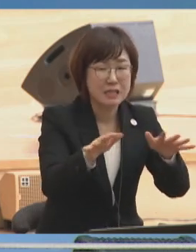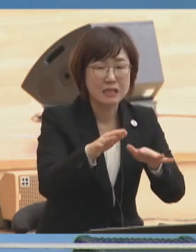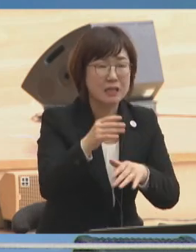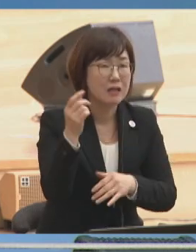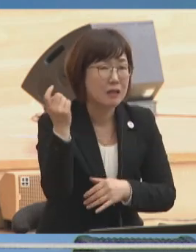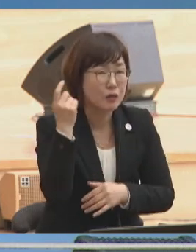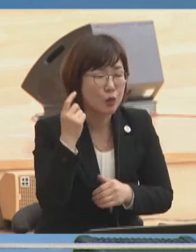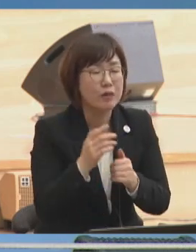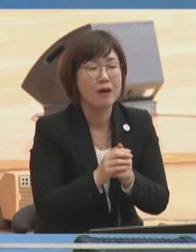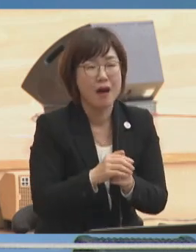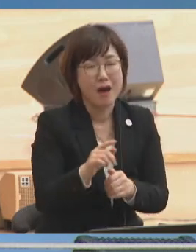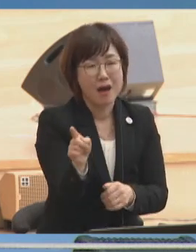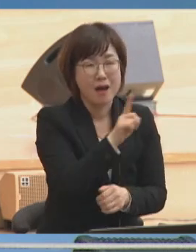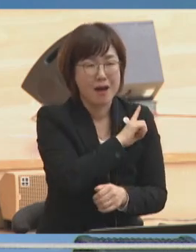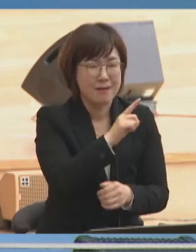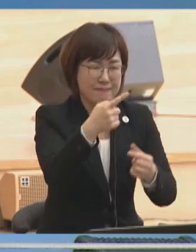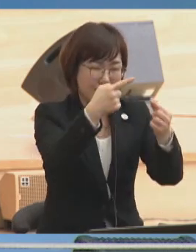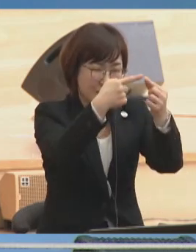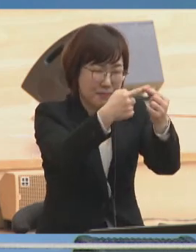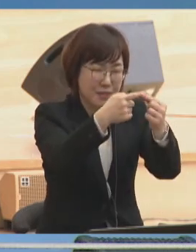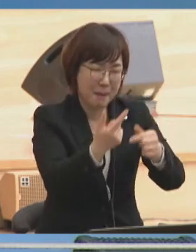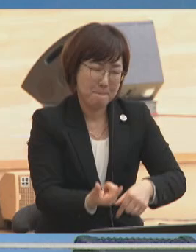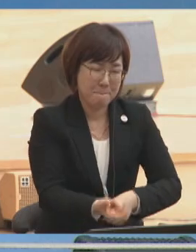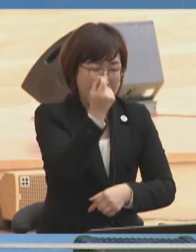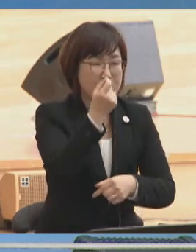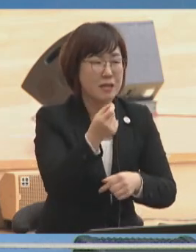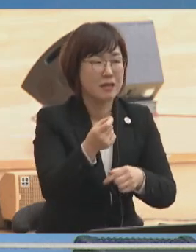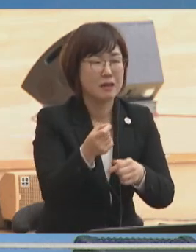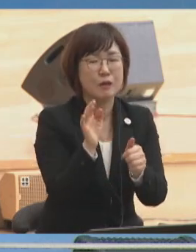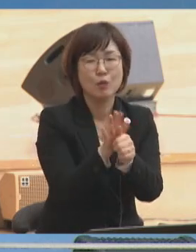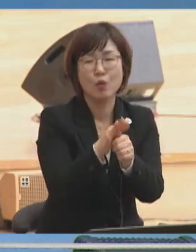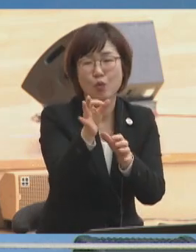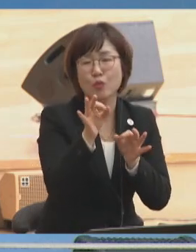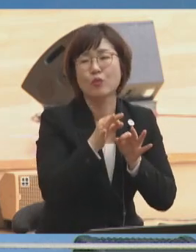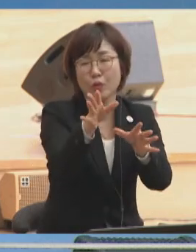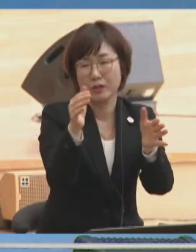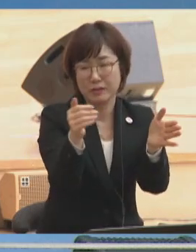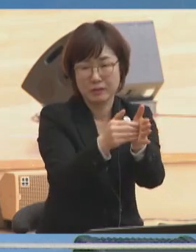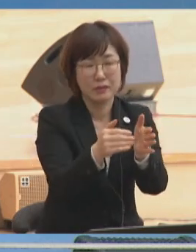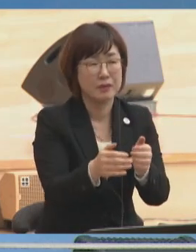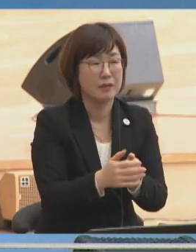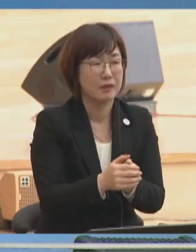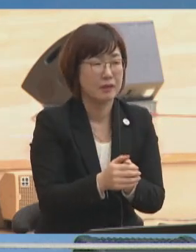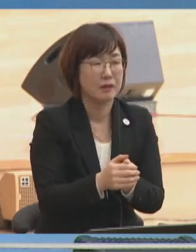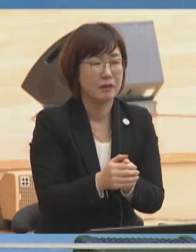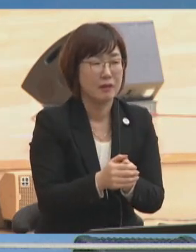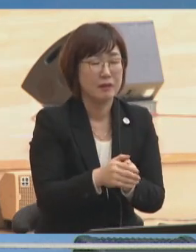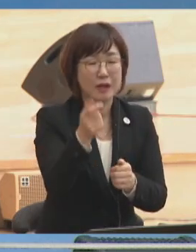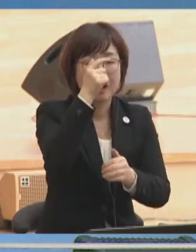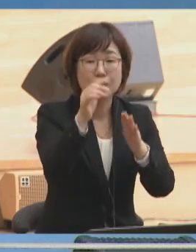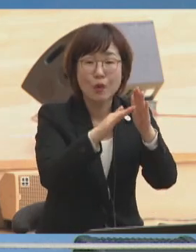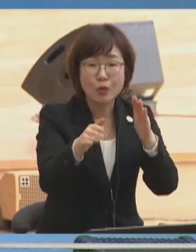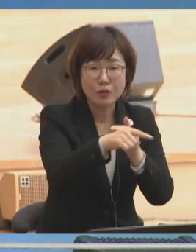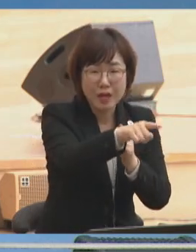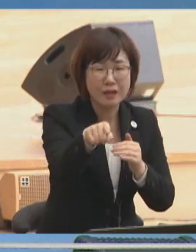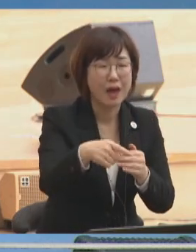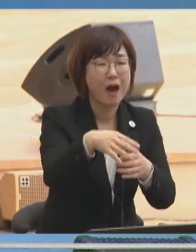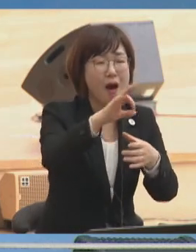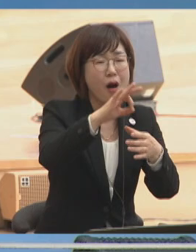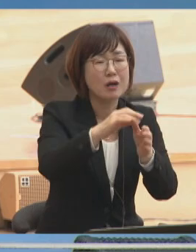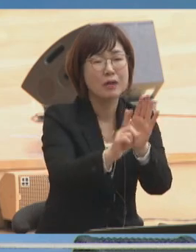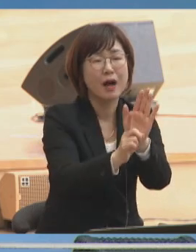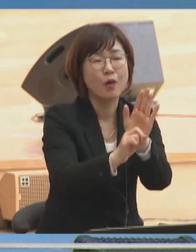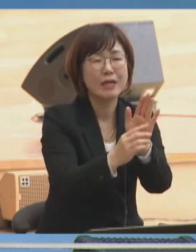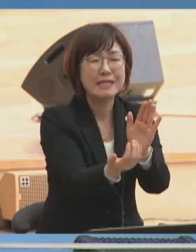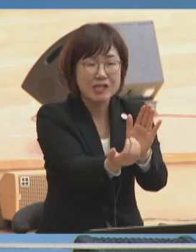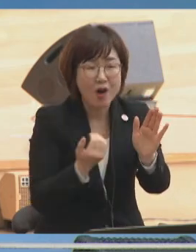같아요, 가장 빨리 긴급 구호 자금을 보냈어요. 사실 성도들 앞에 헌금을 광고하기